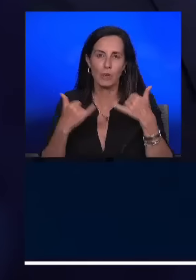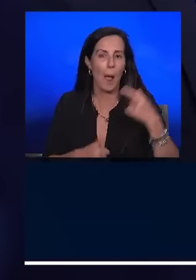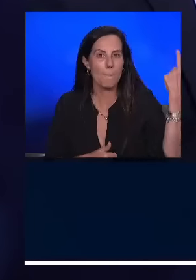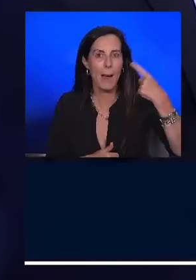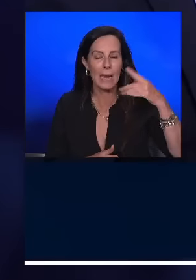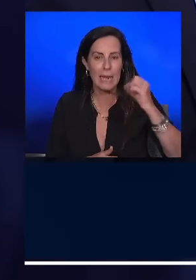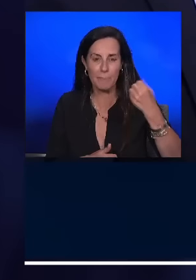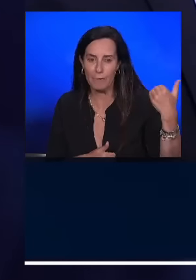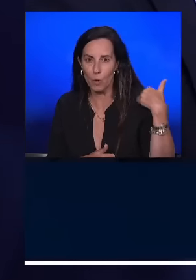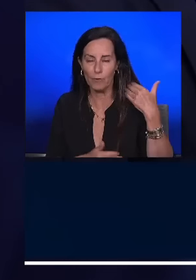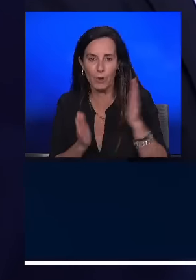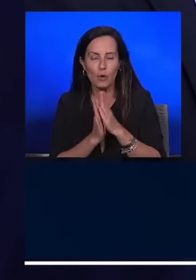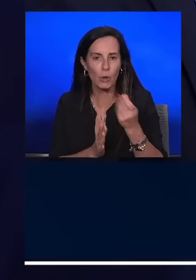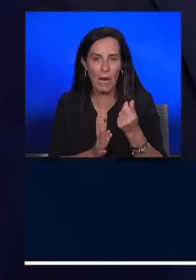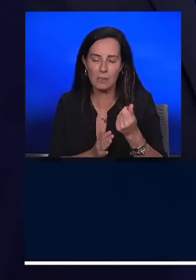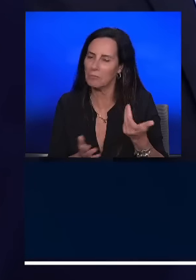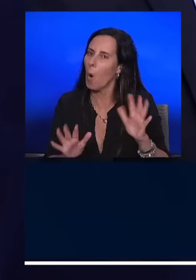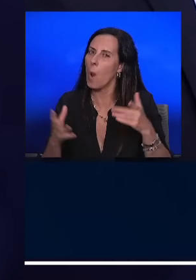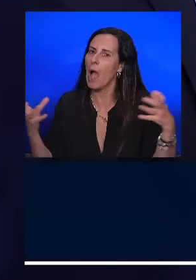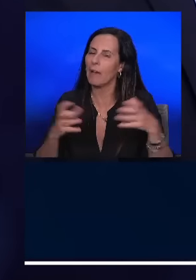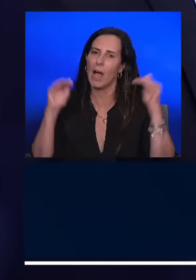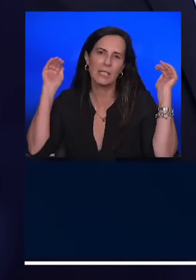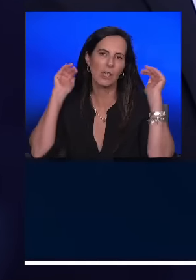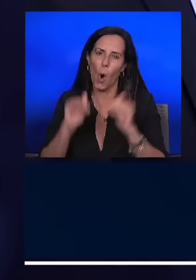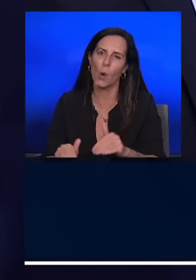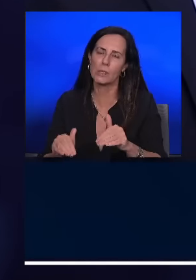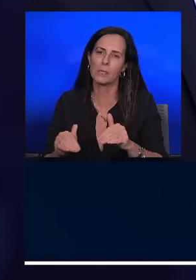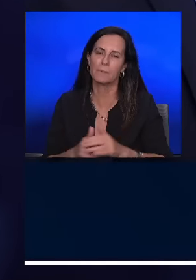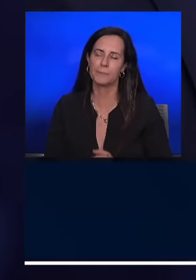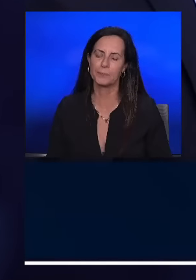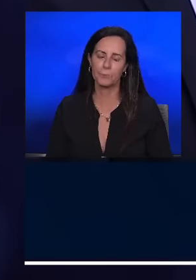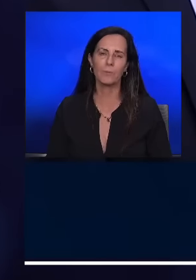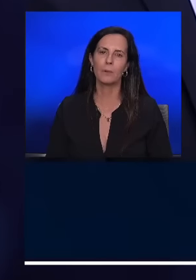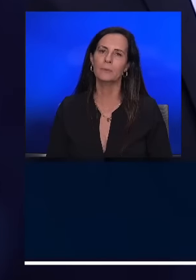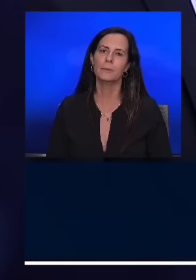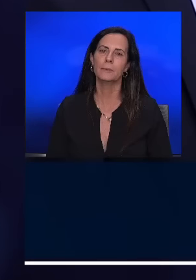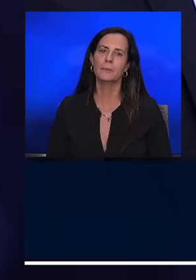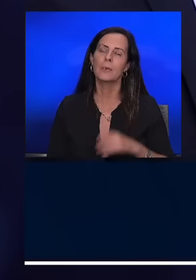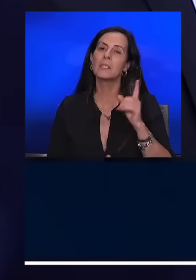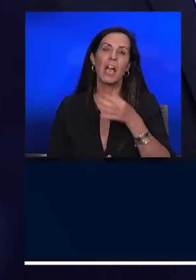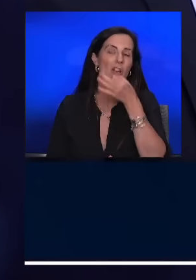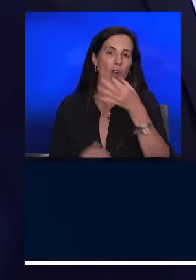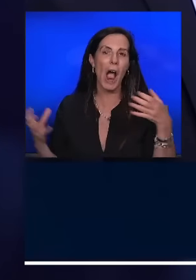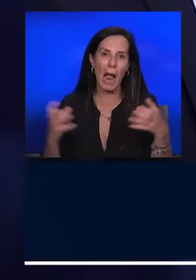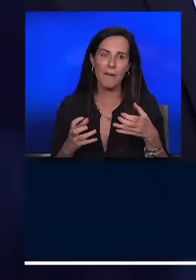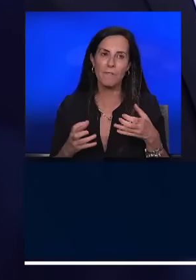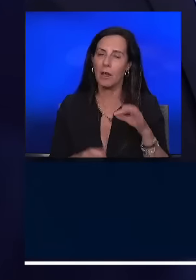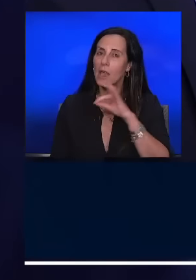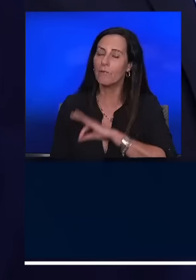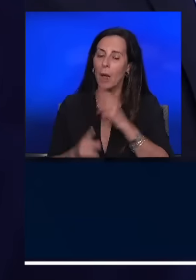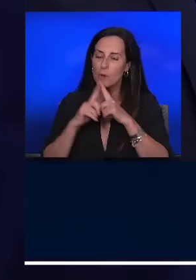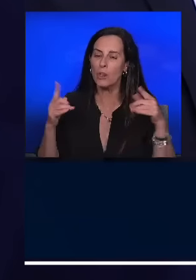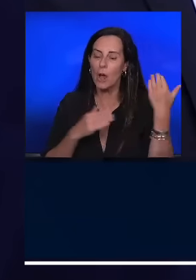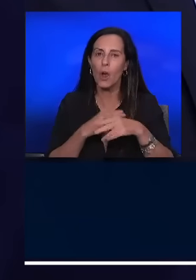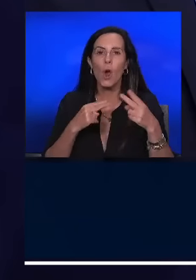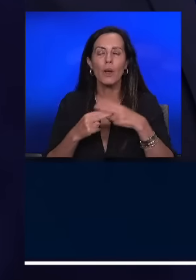אם יפנו אלינו ויבקשו את הכסף, ייתכן והחברה תיקלע לפשיטת רגל. צריך לשאול, החברה הכניסה בשנה האחרונה